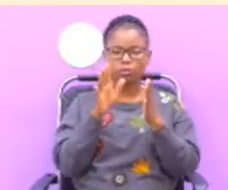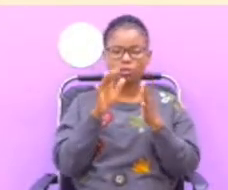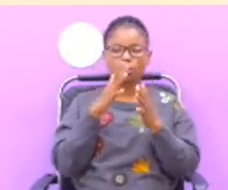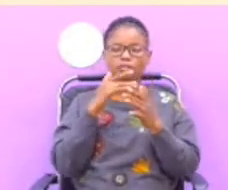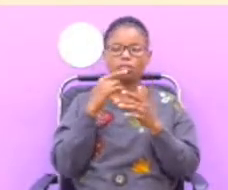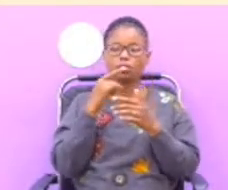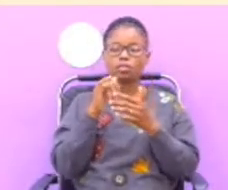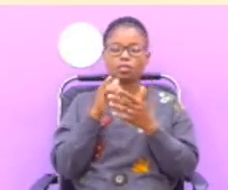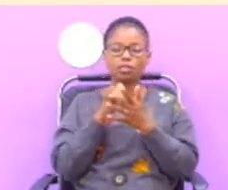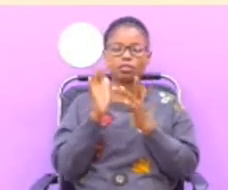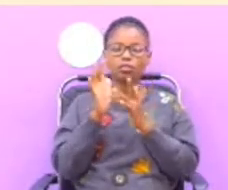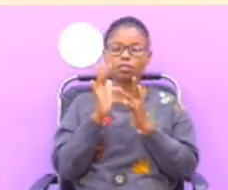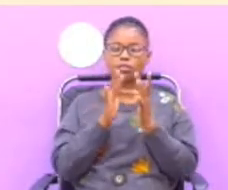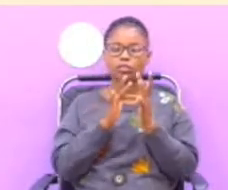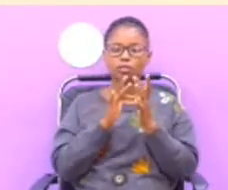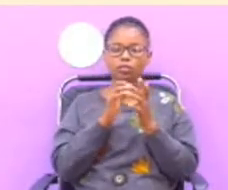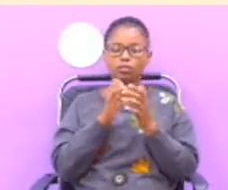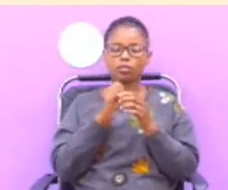ni mwathani aingi ao.